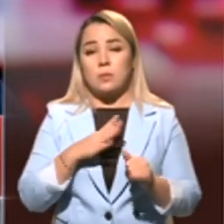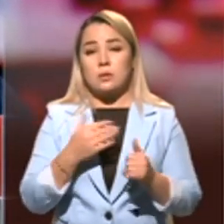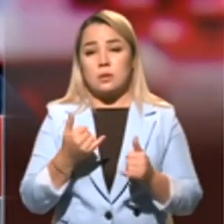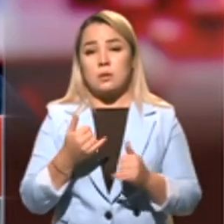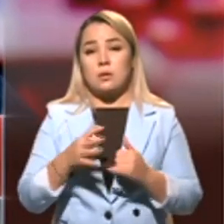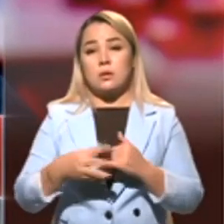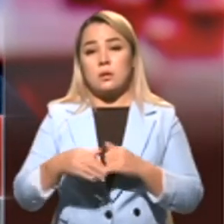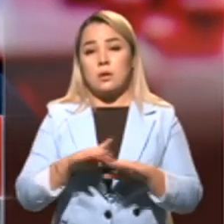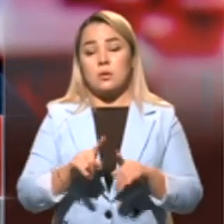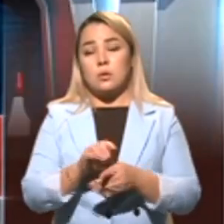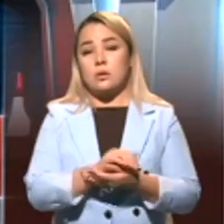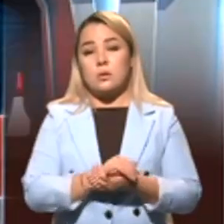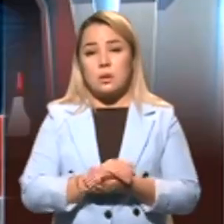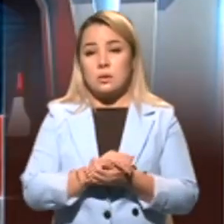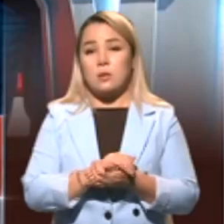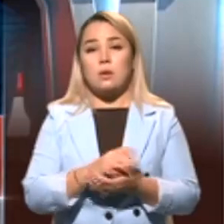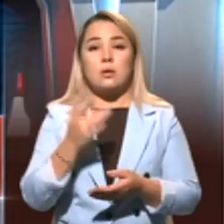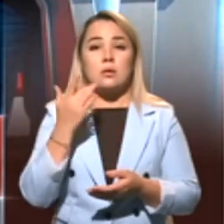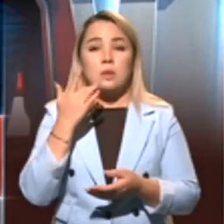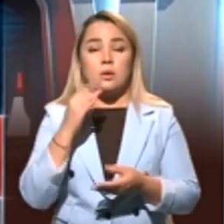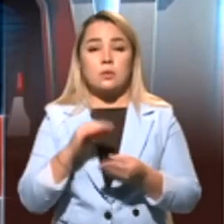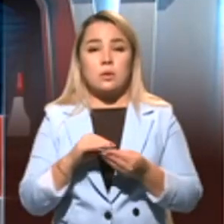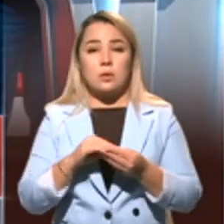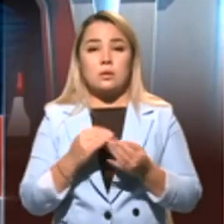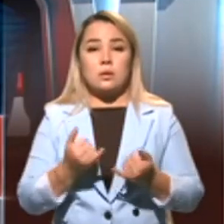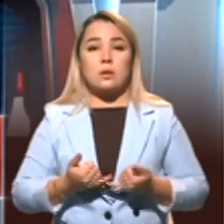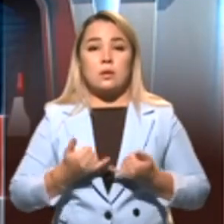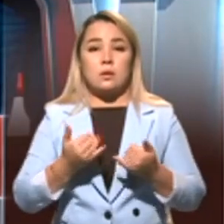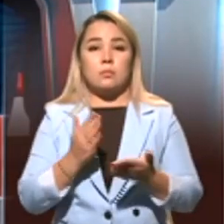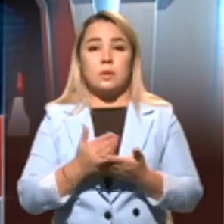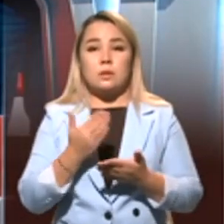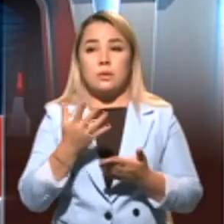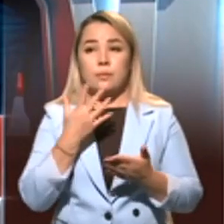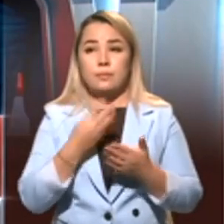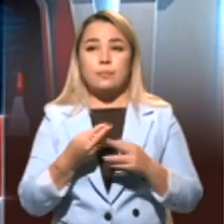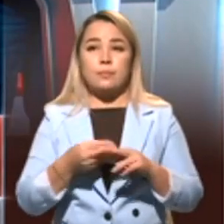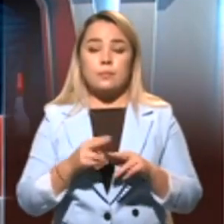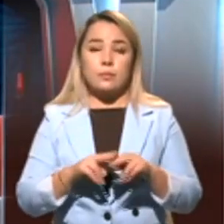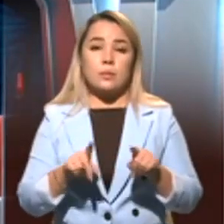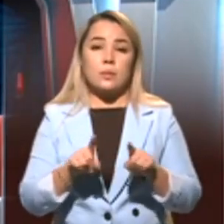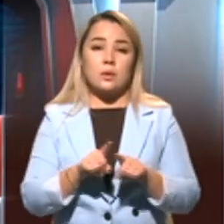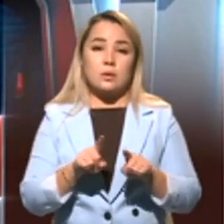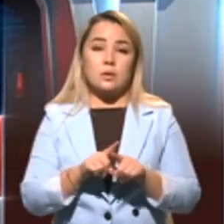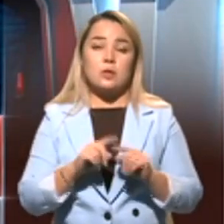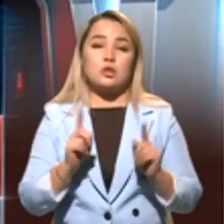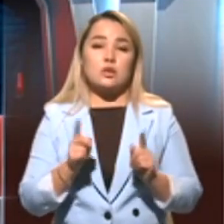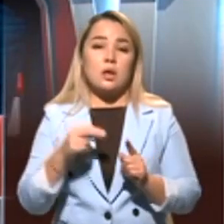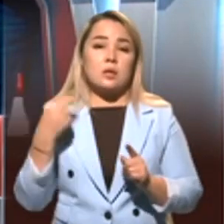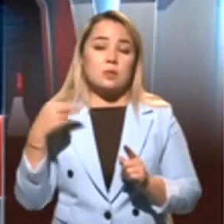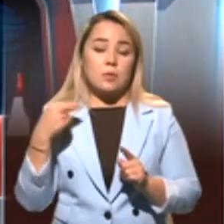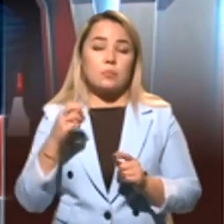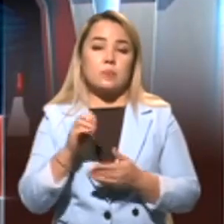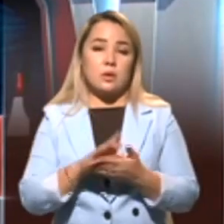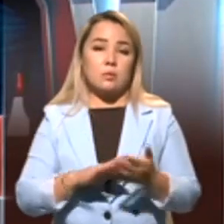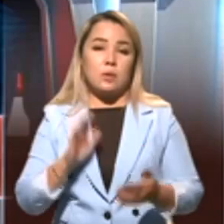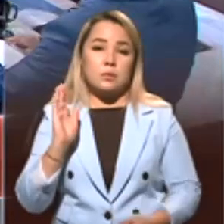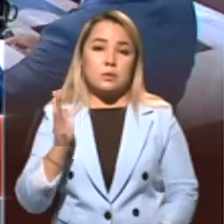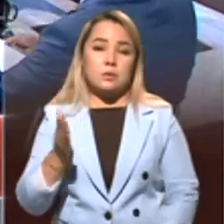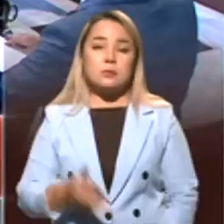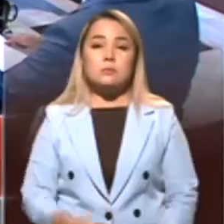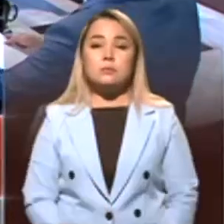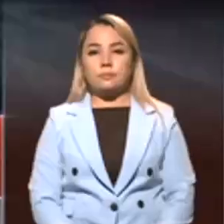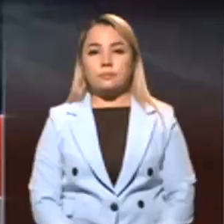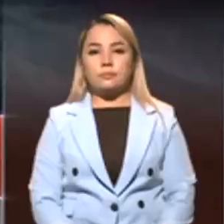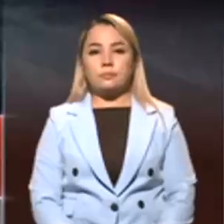бейбітшіліктің аралы ретінде. Тұрақтылыққа лояльдылық береді ғой бұл жерде. Сонда тоқтау өтсек. Осы тұста біз шағын үзіліске кезек берсек, содан кейін ораламыз.